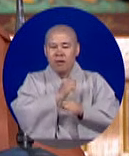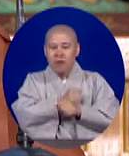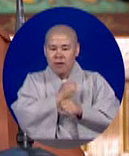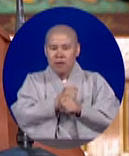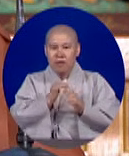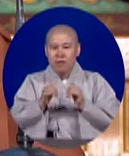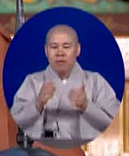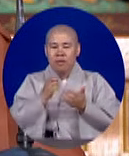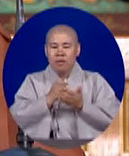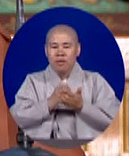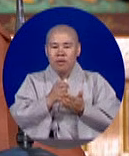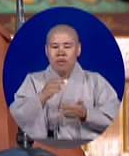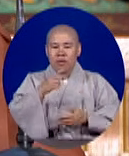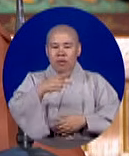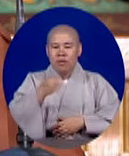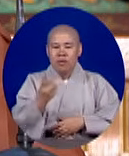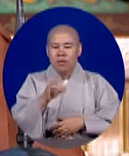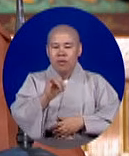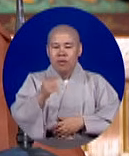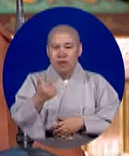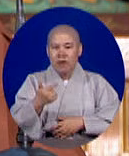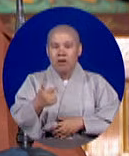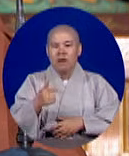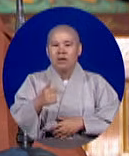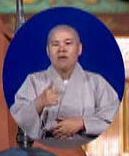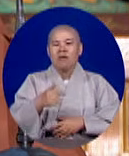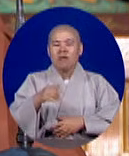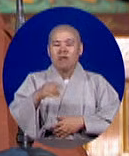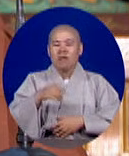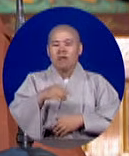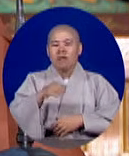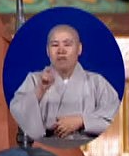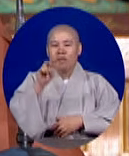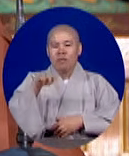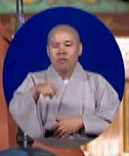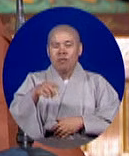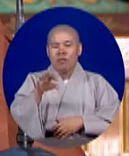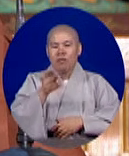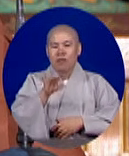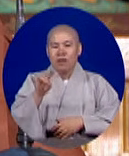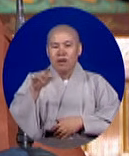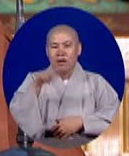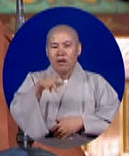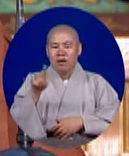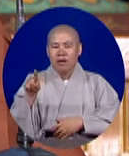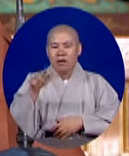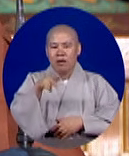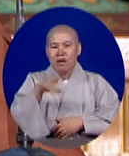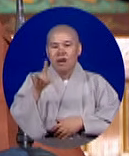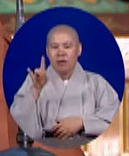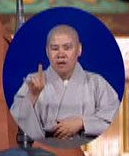생로병사에서 불생불멸과 상나가정을 무에 자제하게 살았다. 이게 무가에